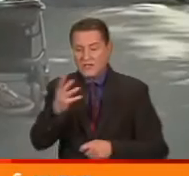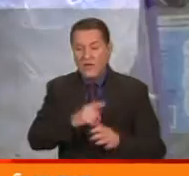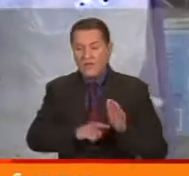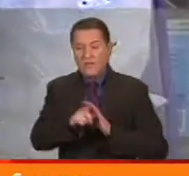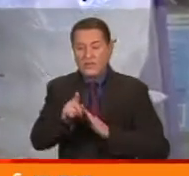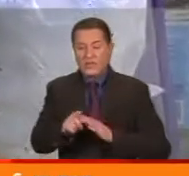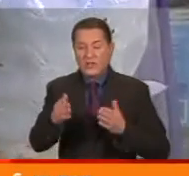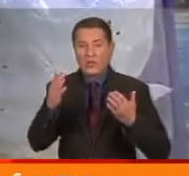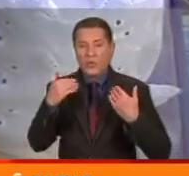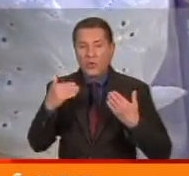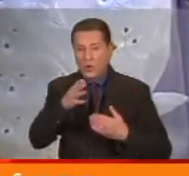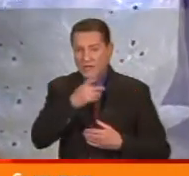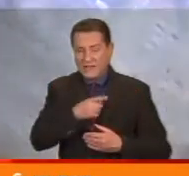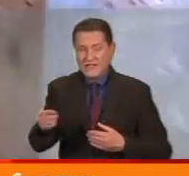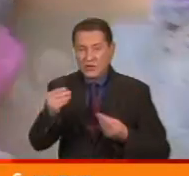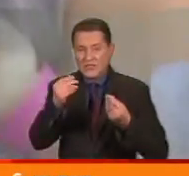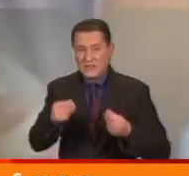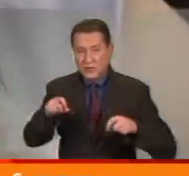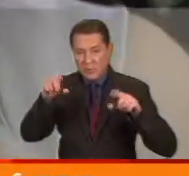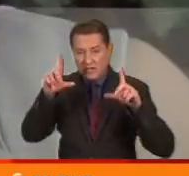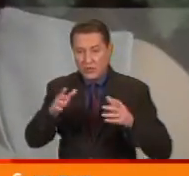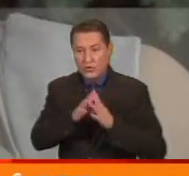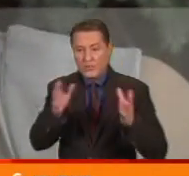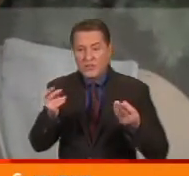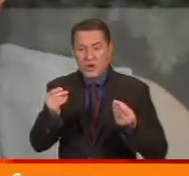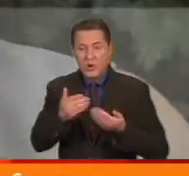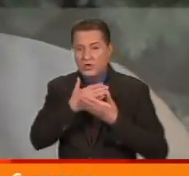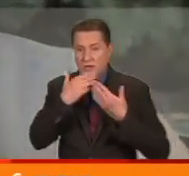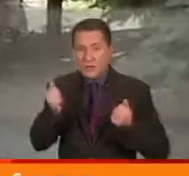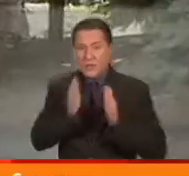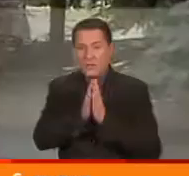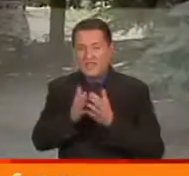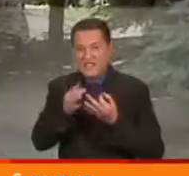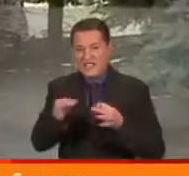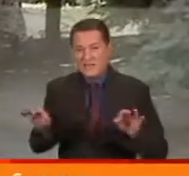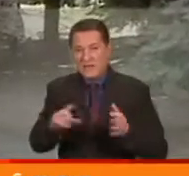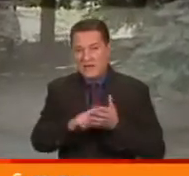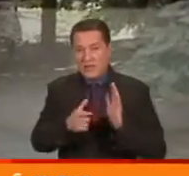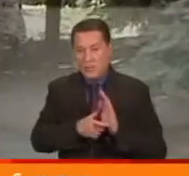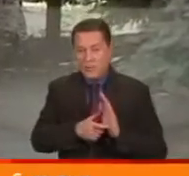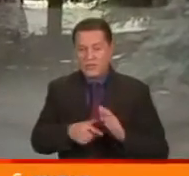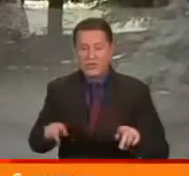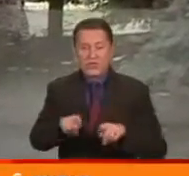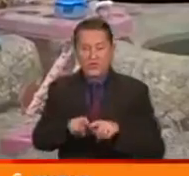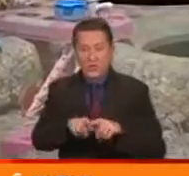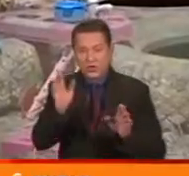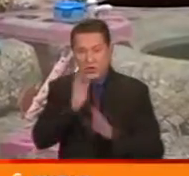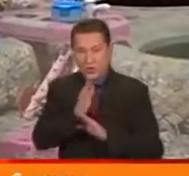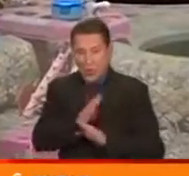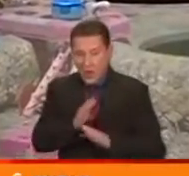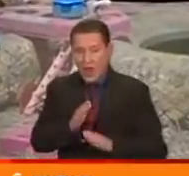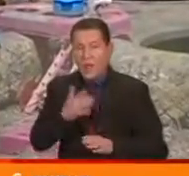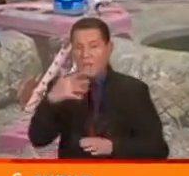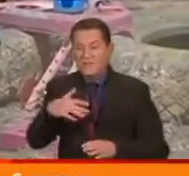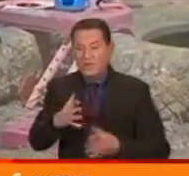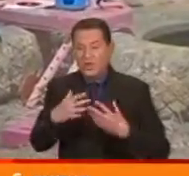на оренду житла підскочили. Більше грошей родина не мала, тож попросили звільнити помешкання. Схожа доля спіткала в Одесі зо півсотні родин з